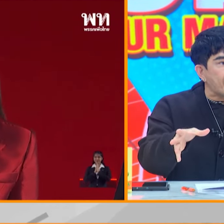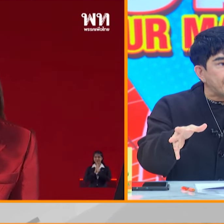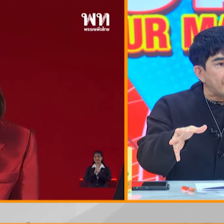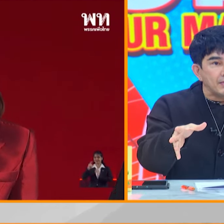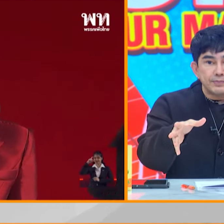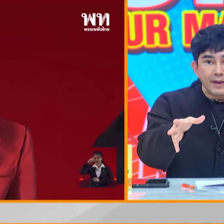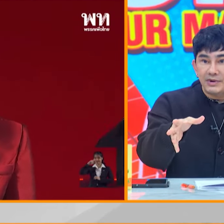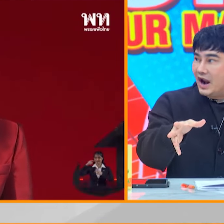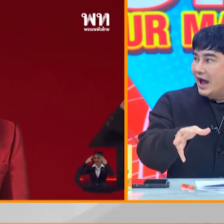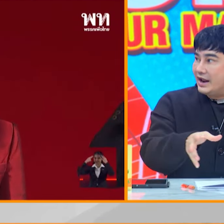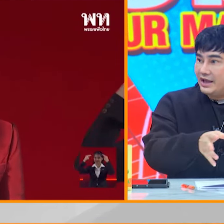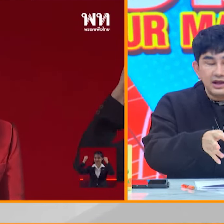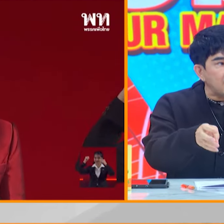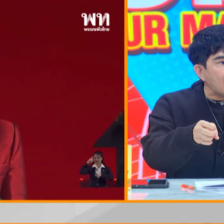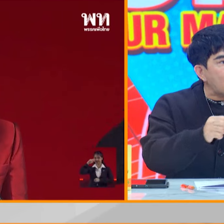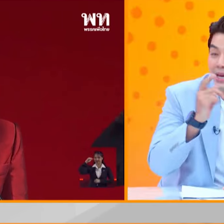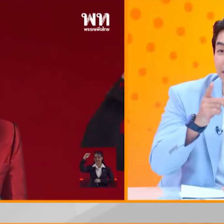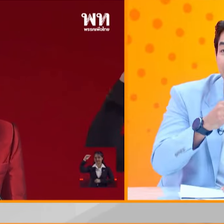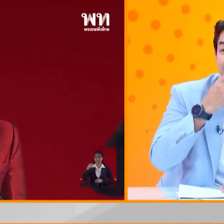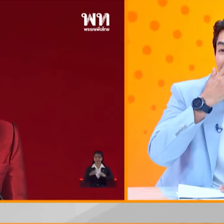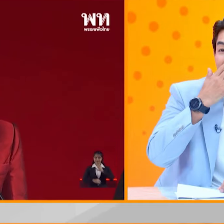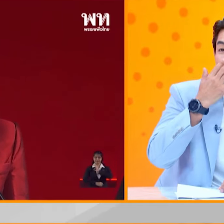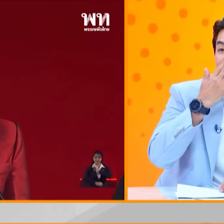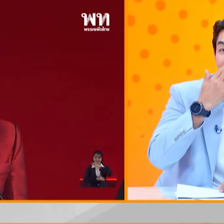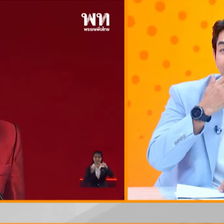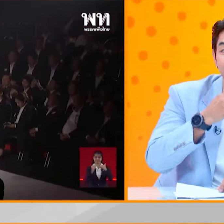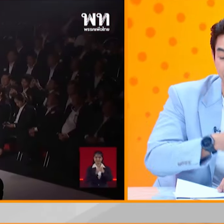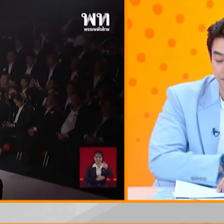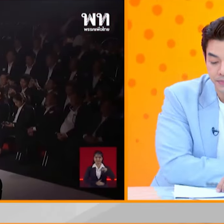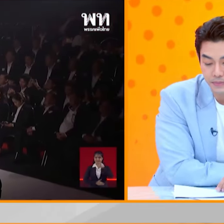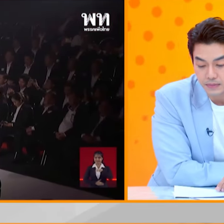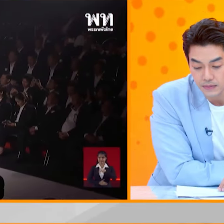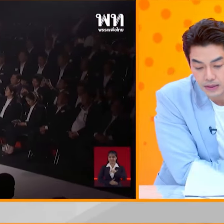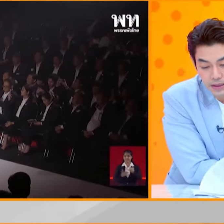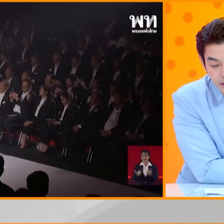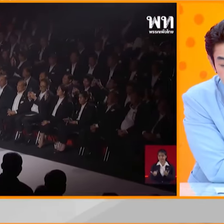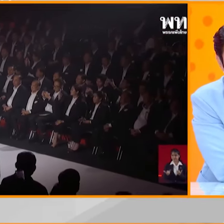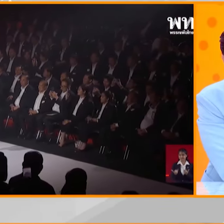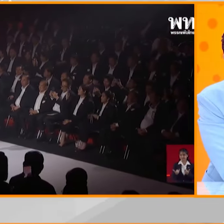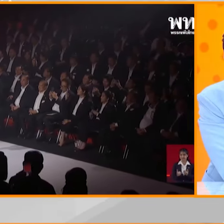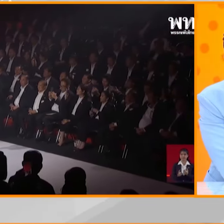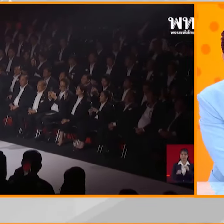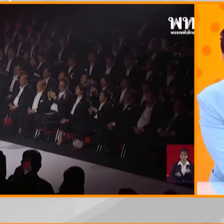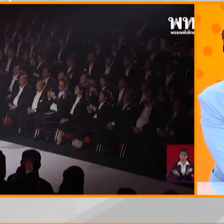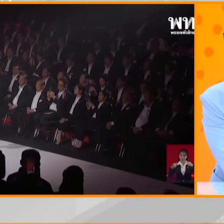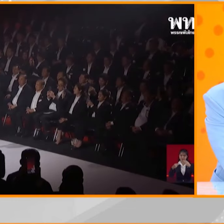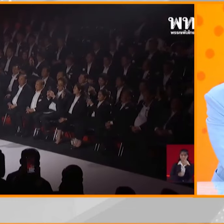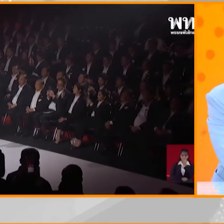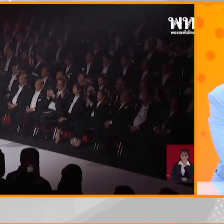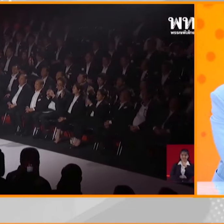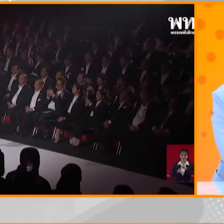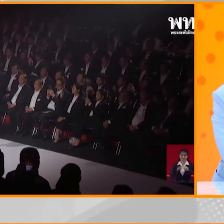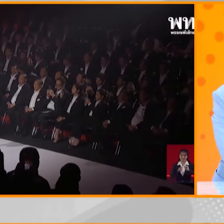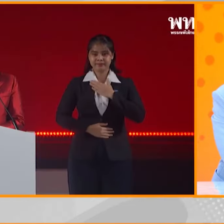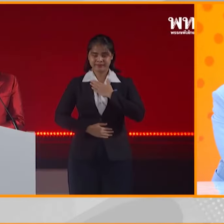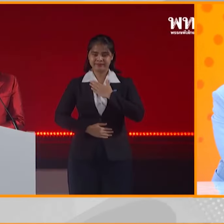าจะเรื่อง8,000,000 ล้านอะไรอย่าง เ งี้ยนะ ผมอยากให้มาสนับสนุน อย่างน้อยแบบว่าพูดแล้วมันก็ต้องสนับสนุนจริงๆเพราะต้องเตเขายังไม่เ